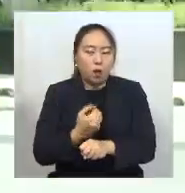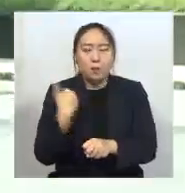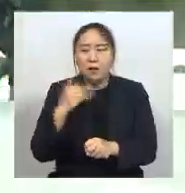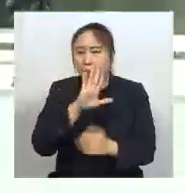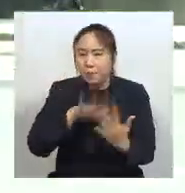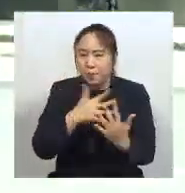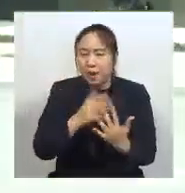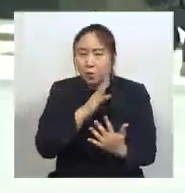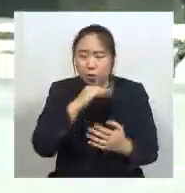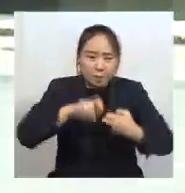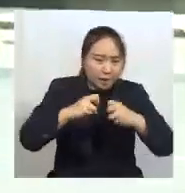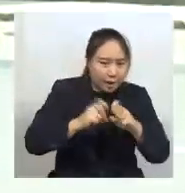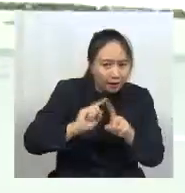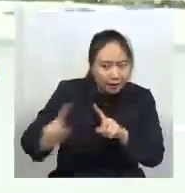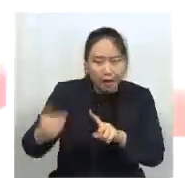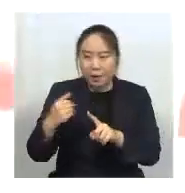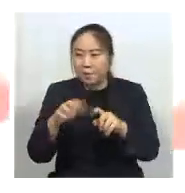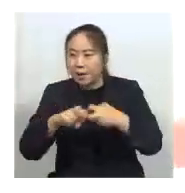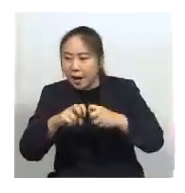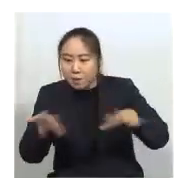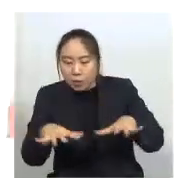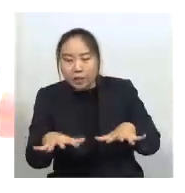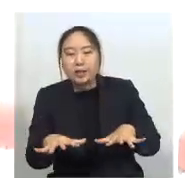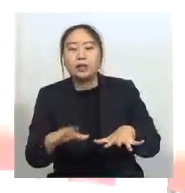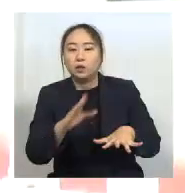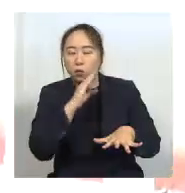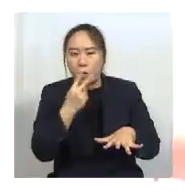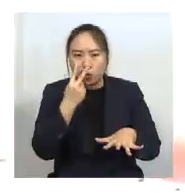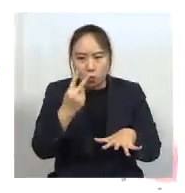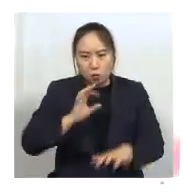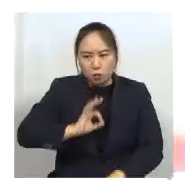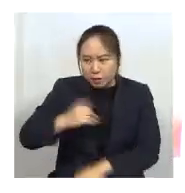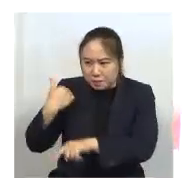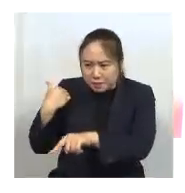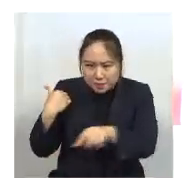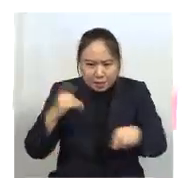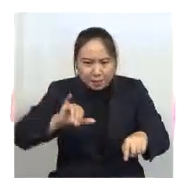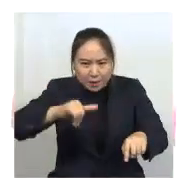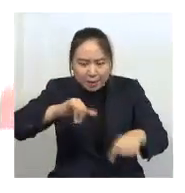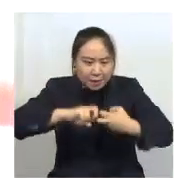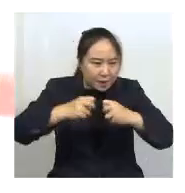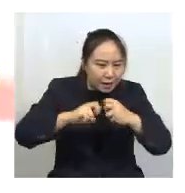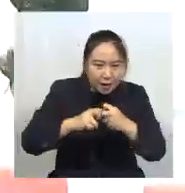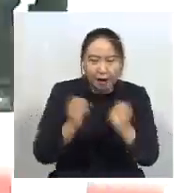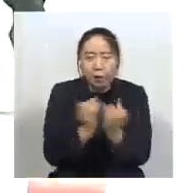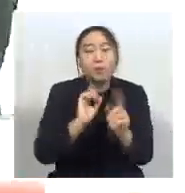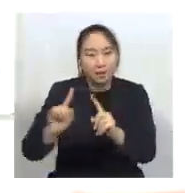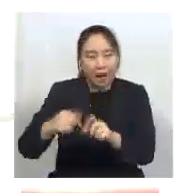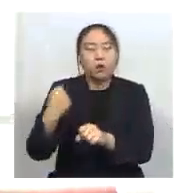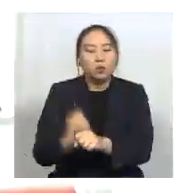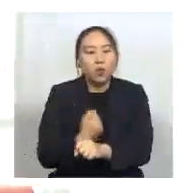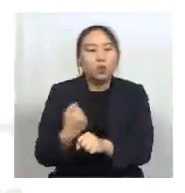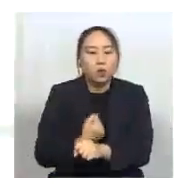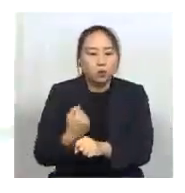องบินฐานหนักทั้งในภาวะปกติกรณีมีสิ่งบอกเหตุหรือมีแนวโน้มว่าจะเกิดภัยคุกคามการสกั